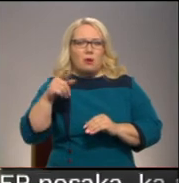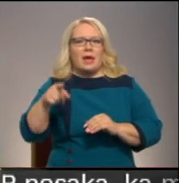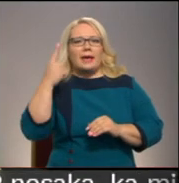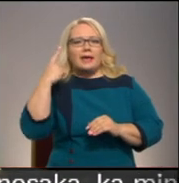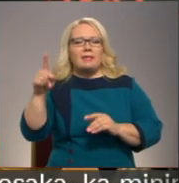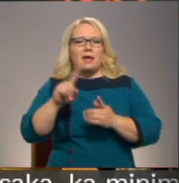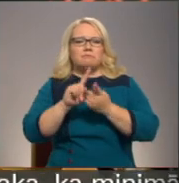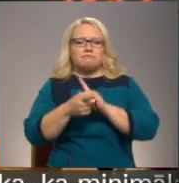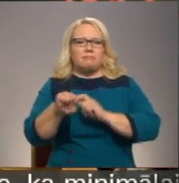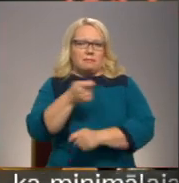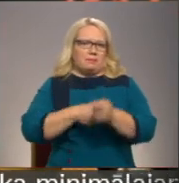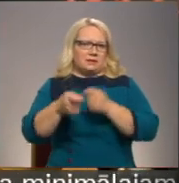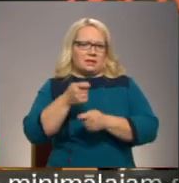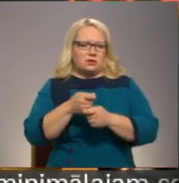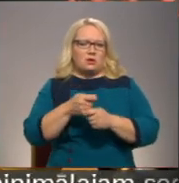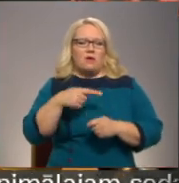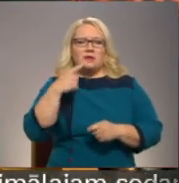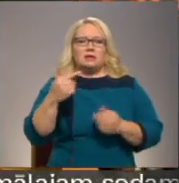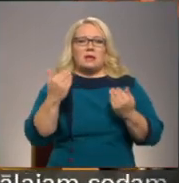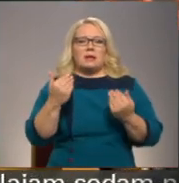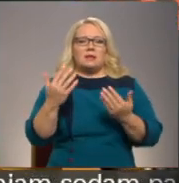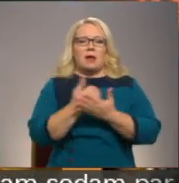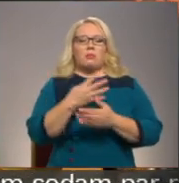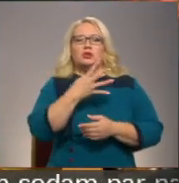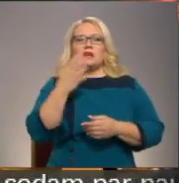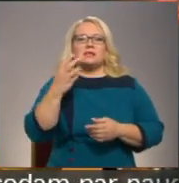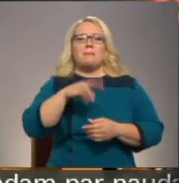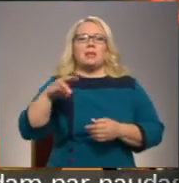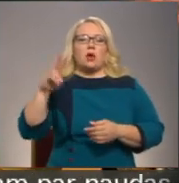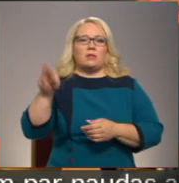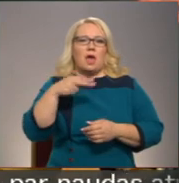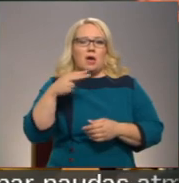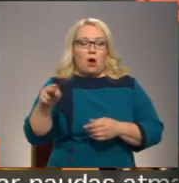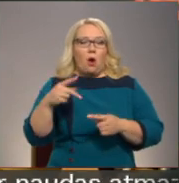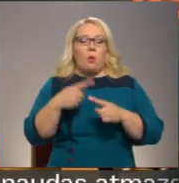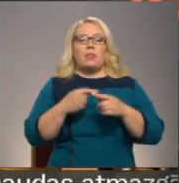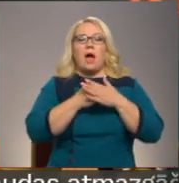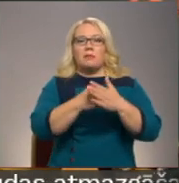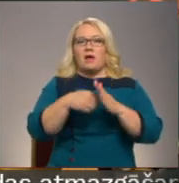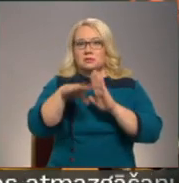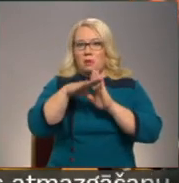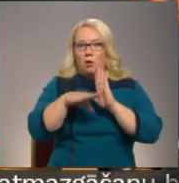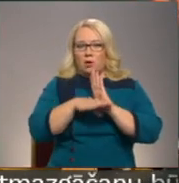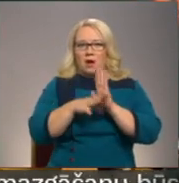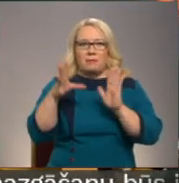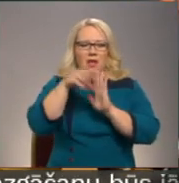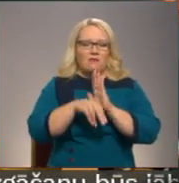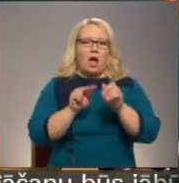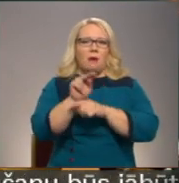izaugt par biznesu. Kopumā ir pieejami 400 miljoni eiro, un, piemēram, atbalsta programmas ietvarās jau ir